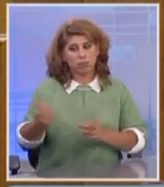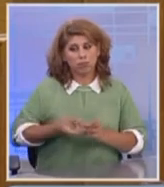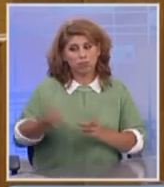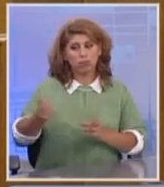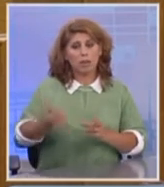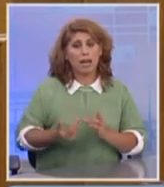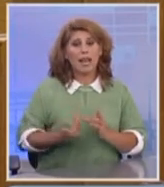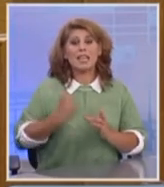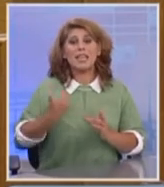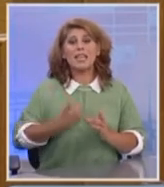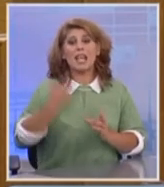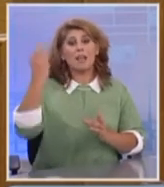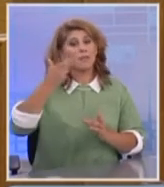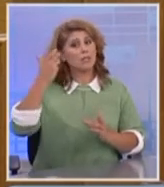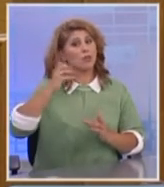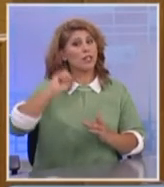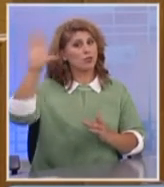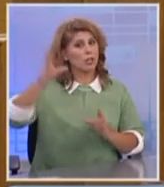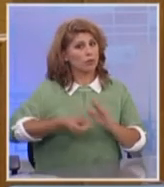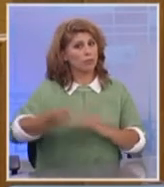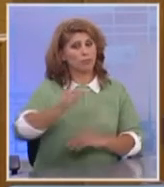νέων επιστημόνων στο εξωτερικό.